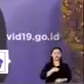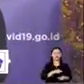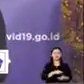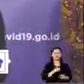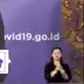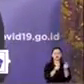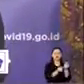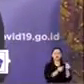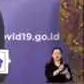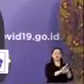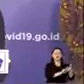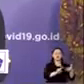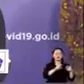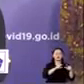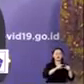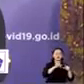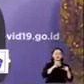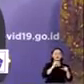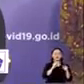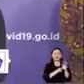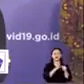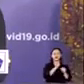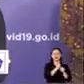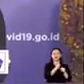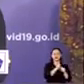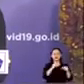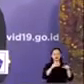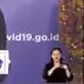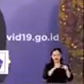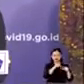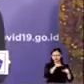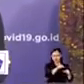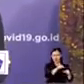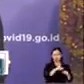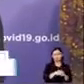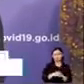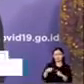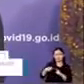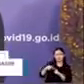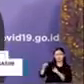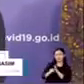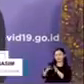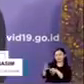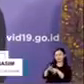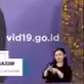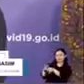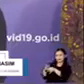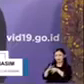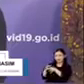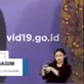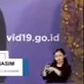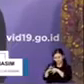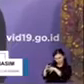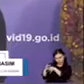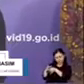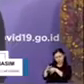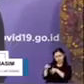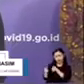Airlangga yang telah melakukan penelitian berkolaborasi dengan Banten Intelijen Negara Republik Indonesia Untuk